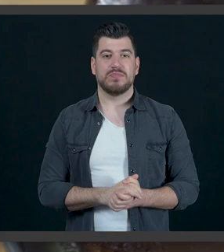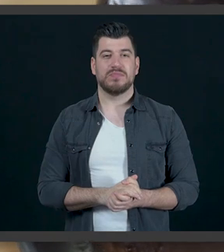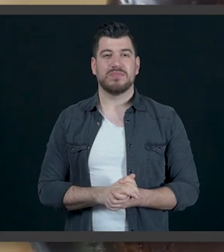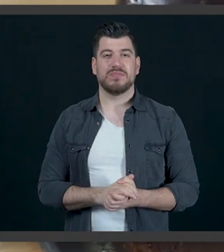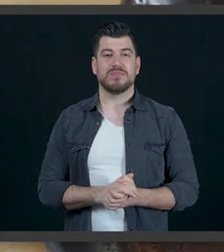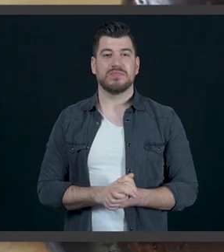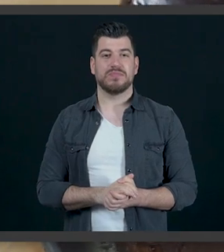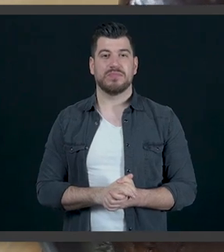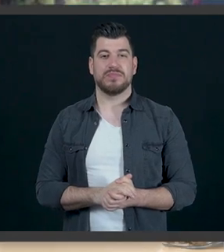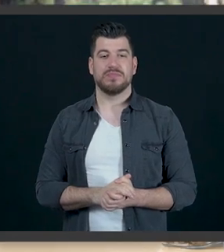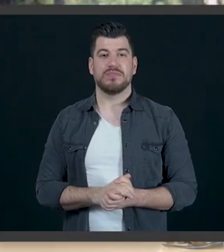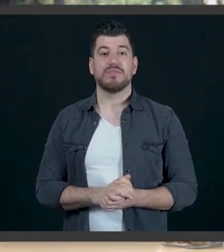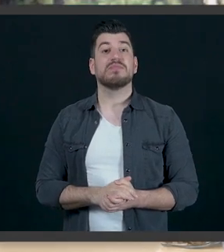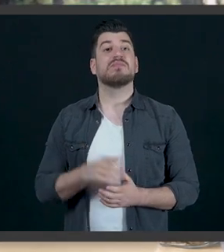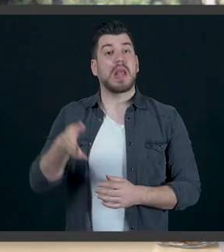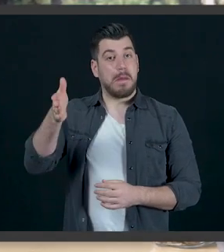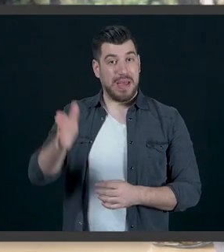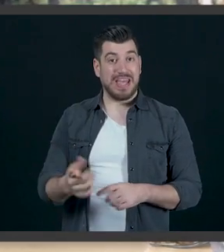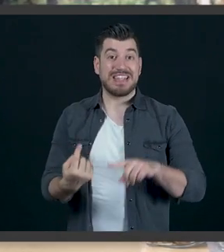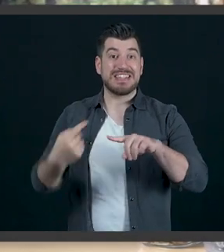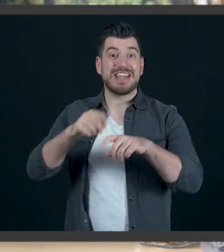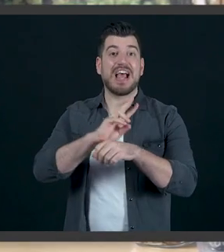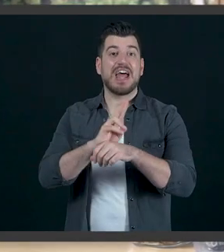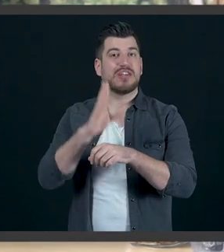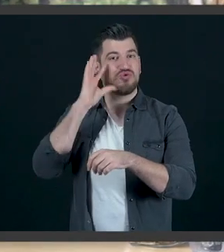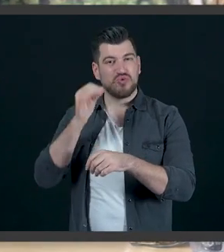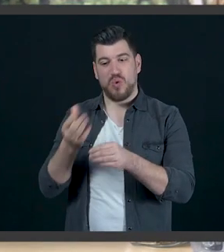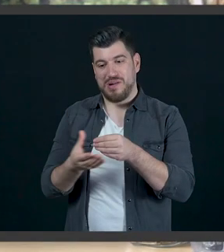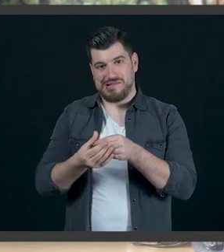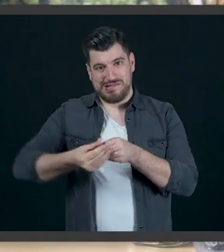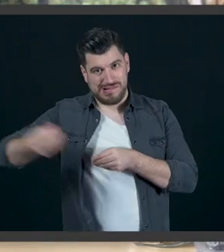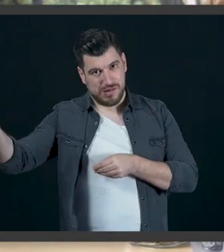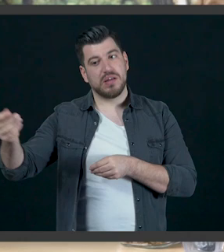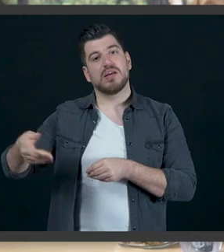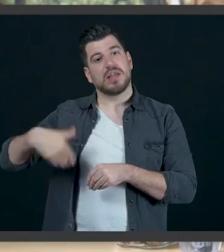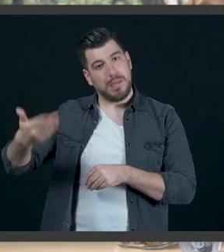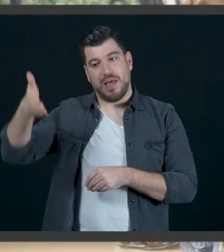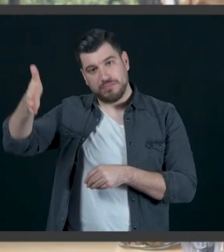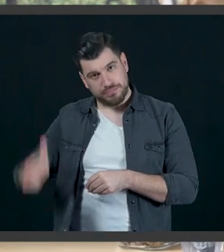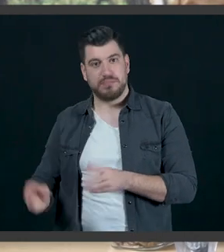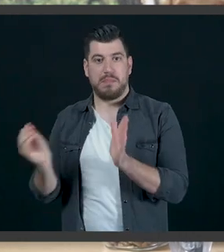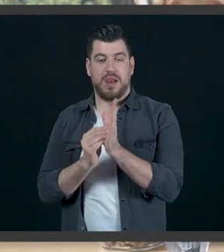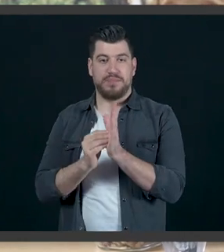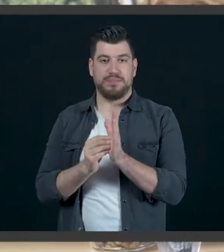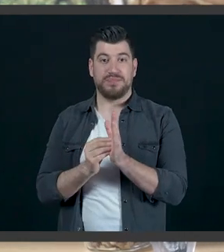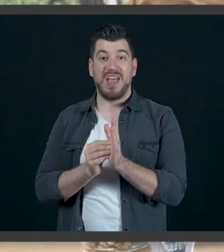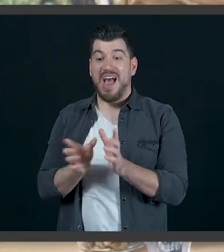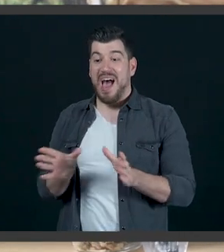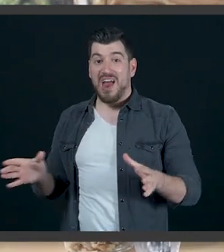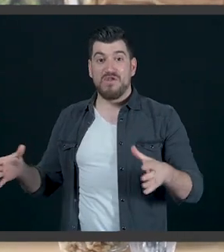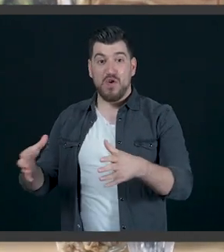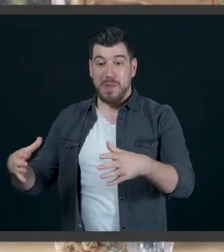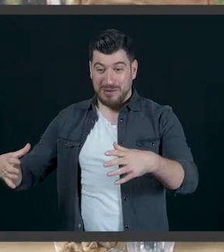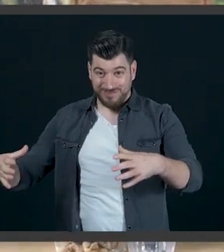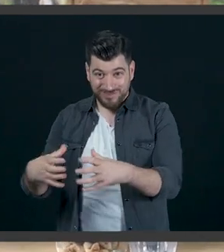και θέλω και λίγο χαρτί. Γιατί πρέπει να σκουπίζω κάθε φορά πριν βγάλω το επόμενο κομμάτι. Σε περίπτωση που δεν κλείνει καλά η φόρμα